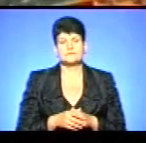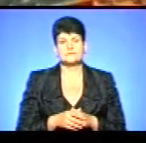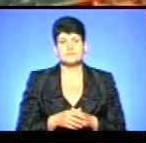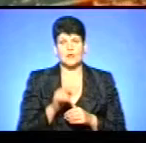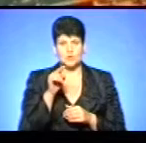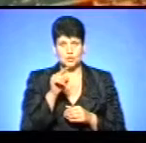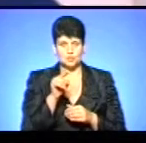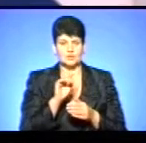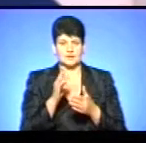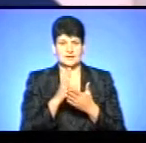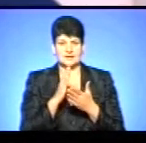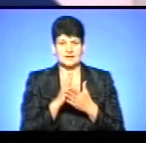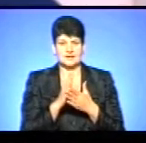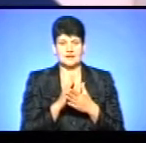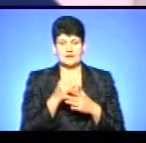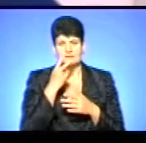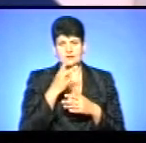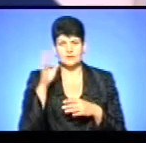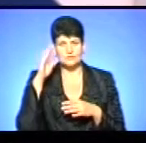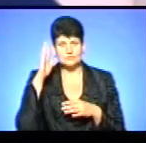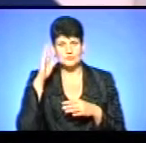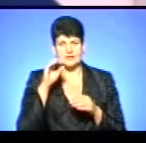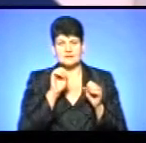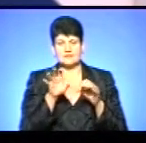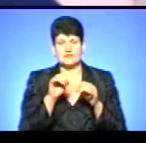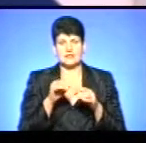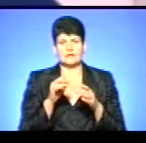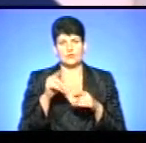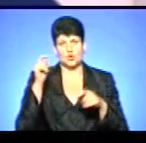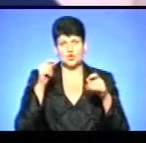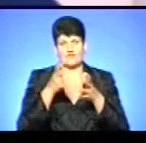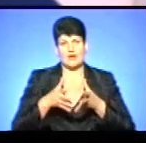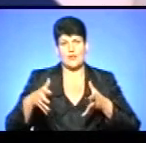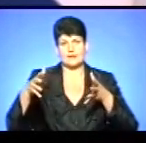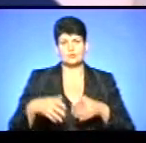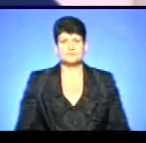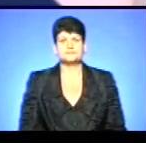Тут зафіксовані рідкі побутові відходи, які зливали у дощовий колектор.